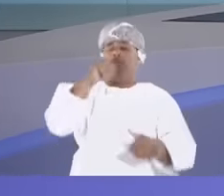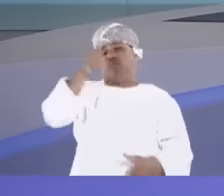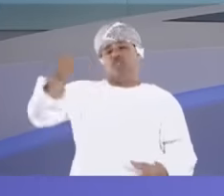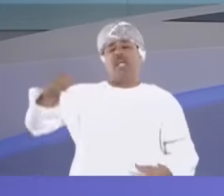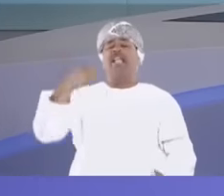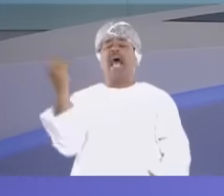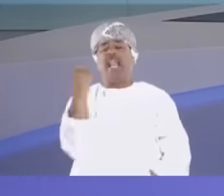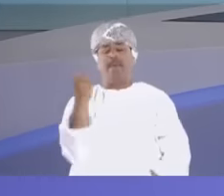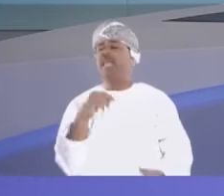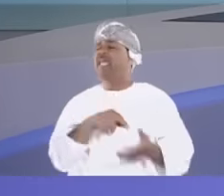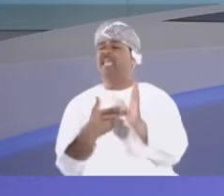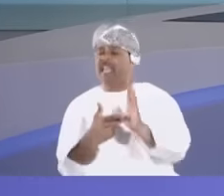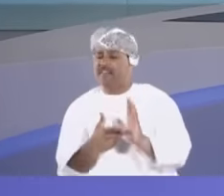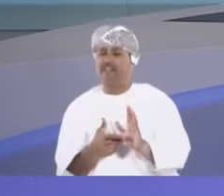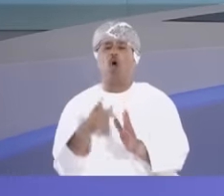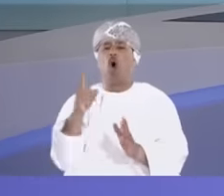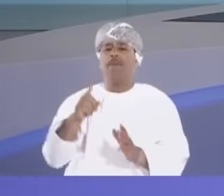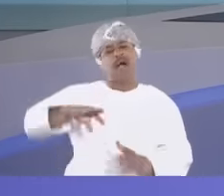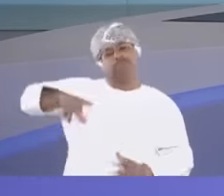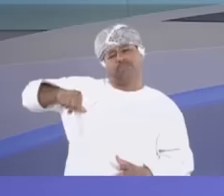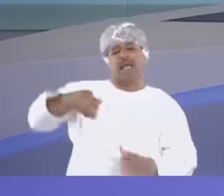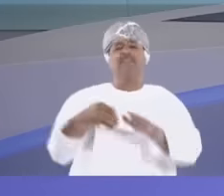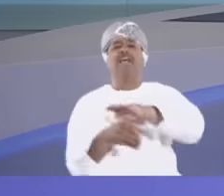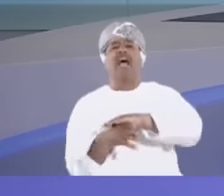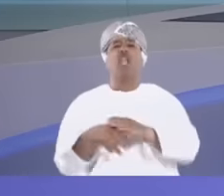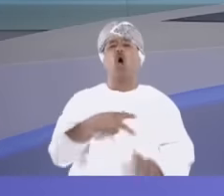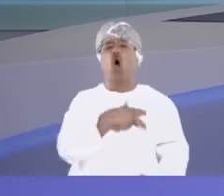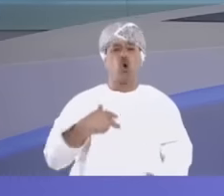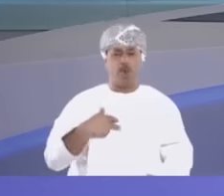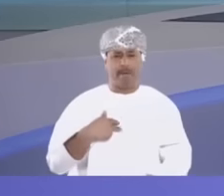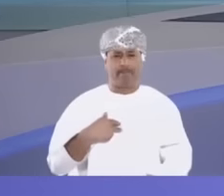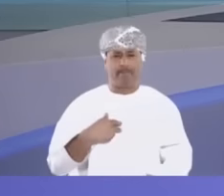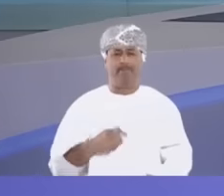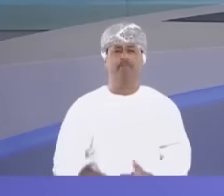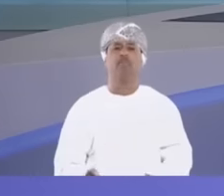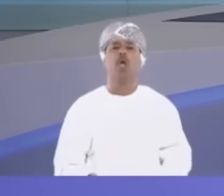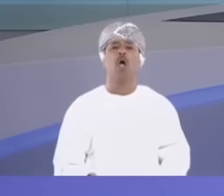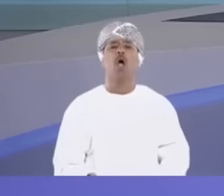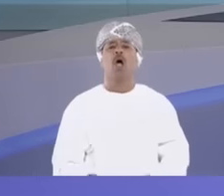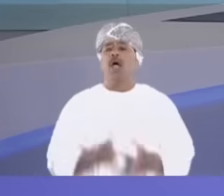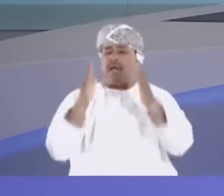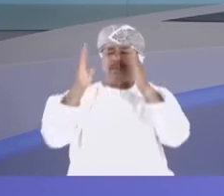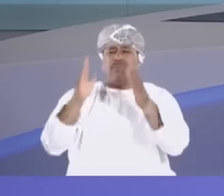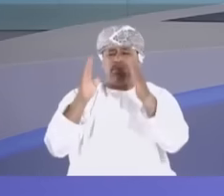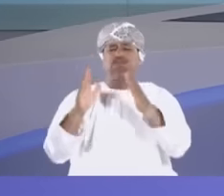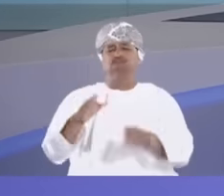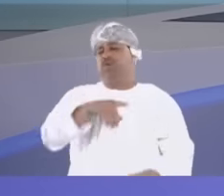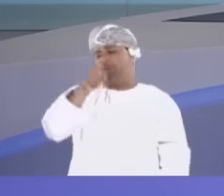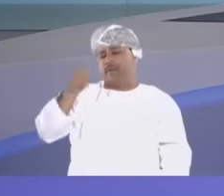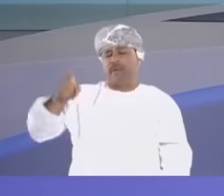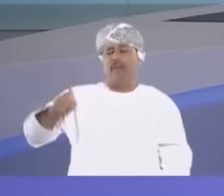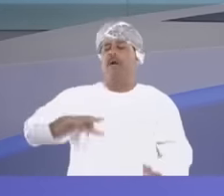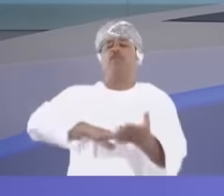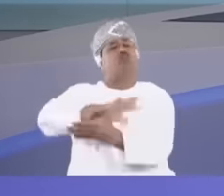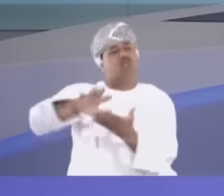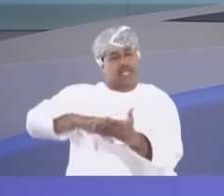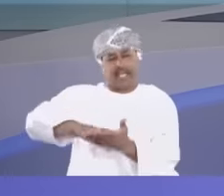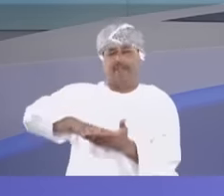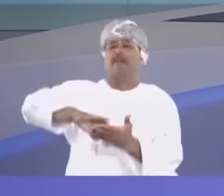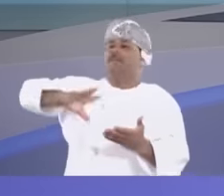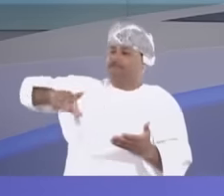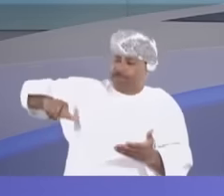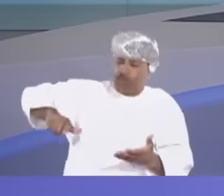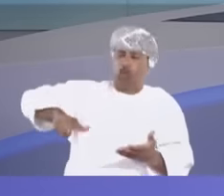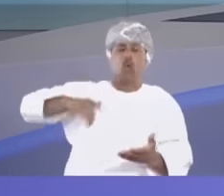تقيس مستويات إدراك الفساد في القطاع العام. ويسلط المؤشر الضوء على قضايا إساءة استخدام